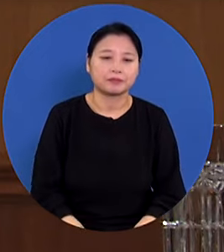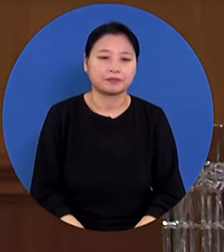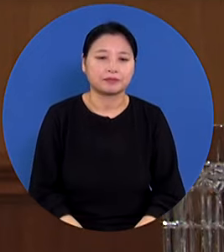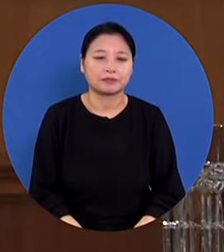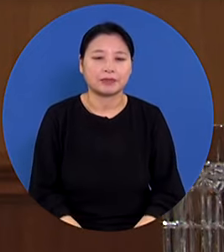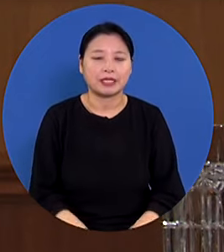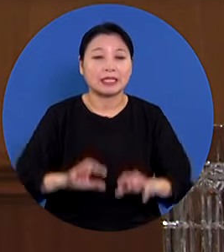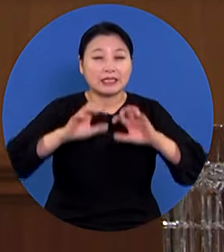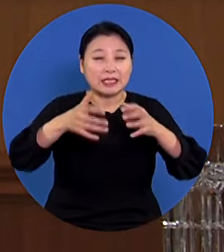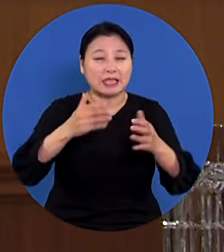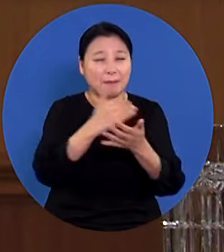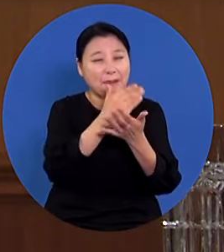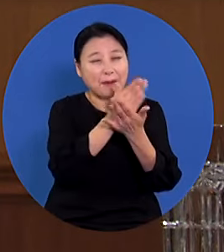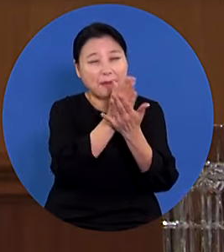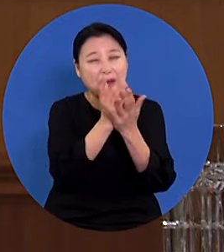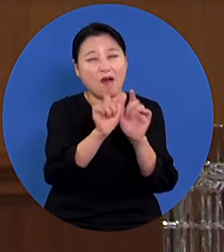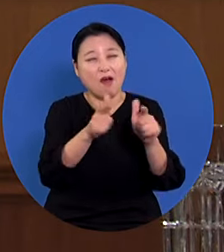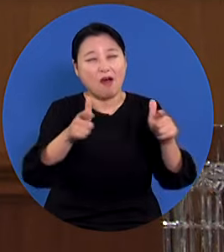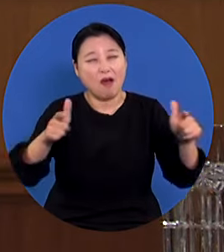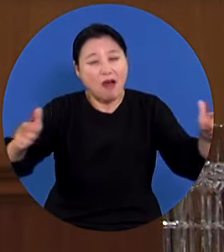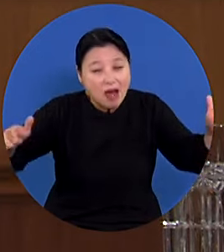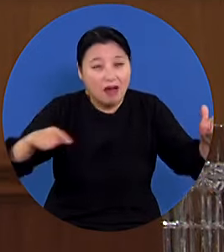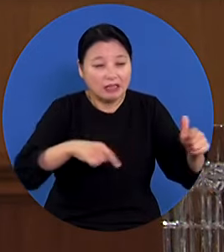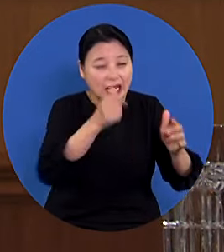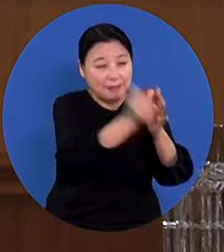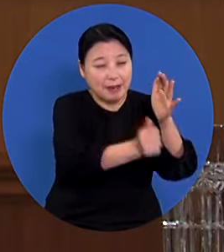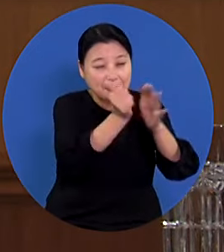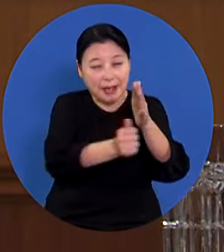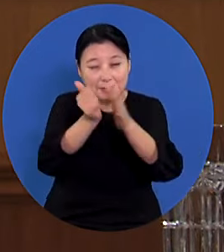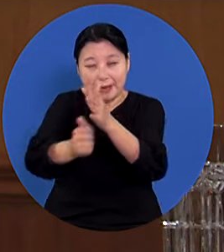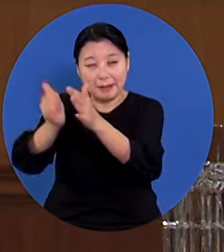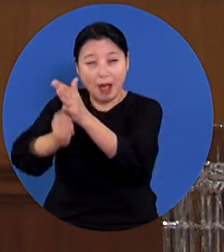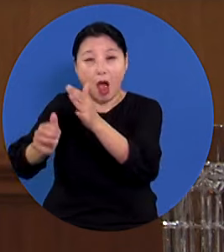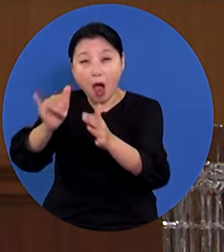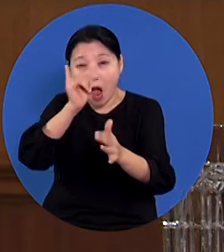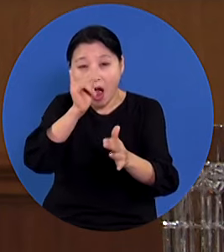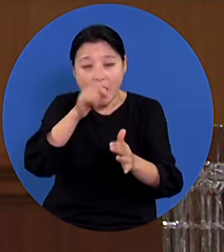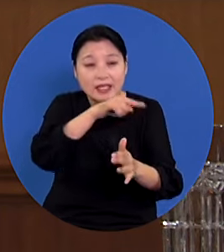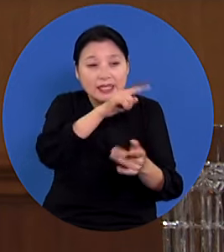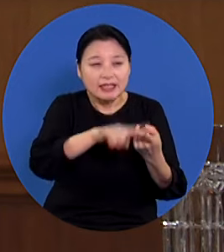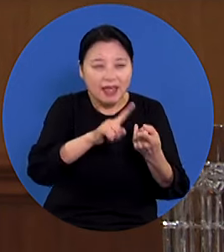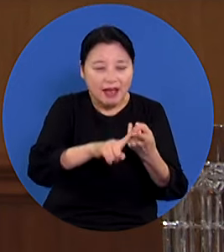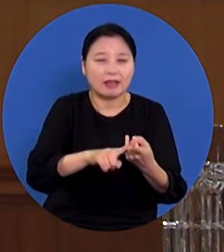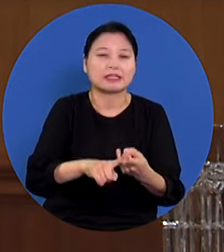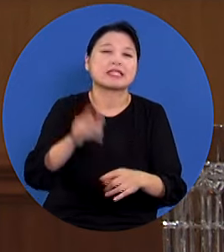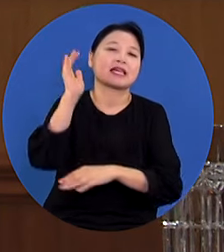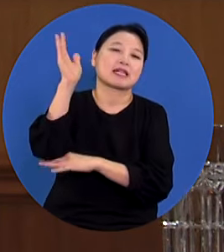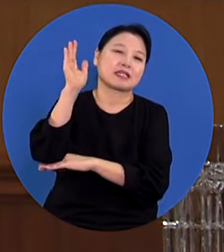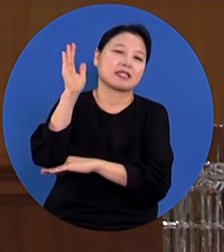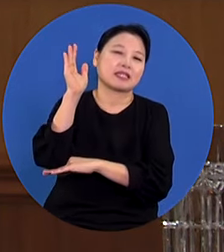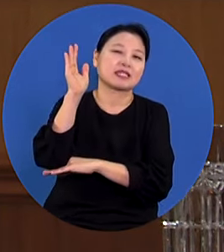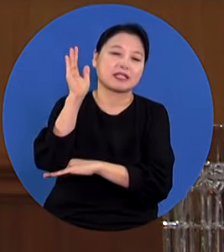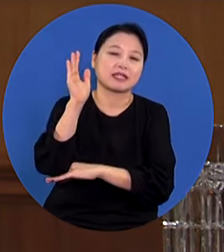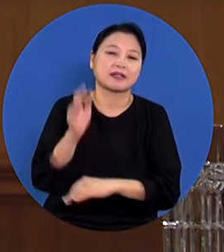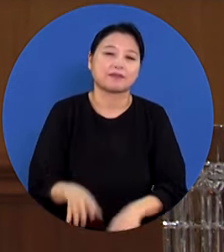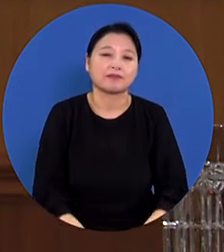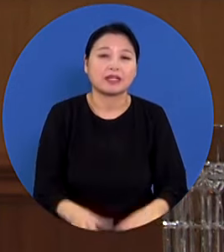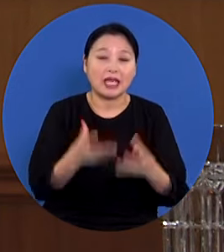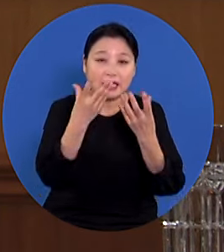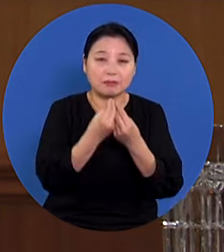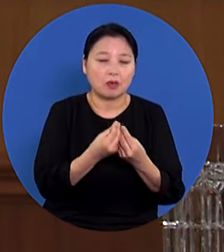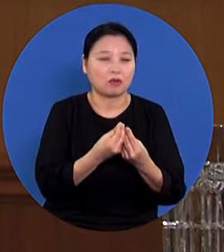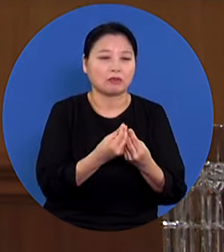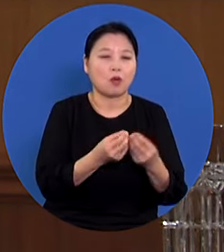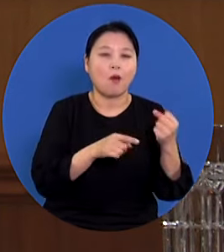있잖아요. 예. 여러 가지 다양한 분야에서 실패를 바라보는 것을 학생들한테 얘기를 해주면 좋겠다 해서 뭐 가령 뭐